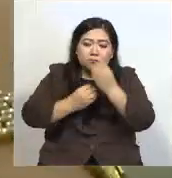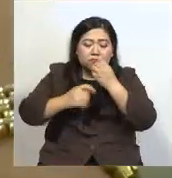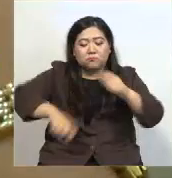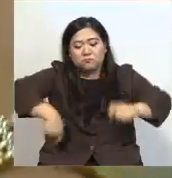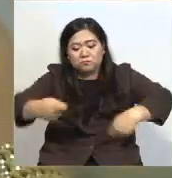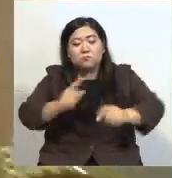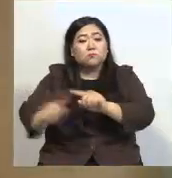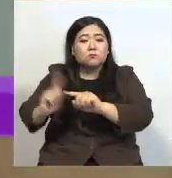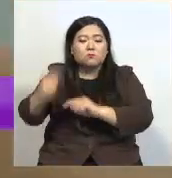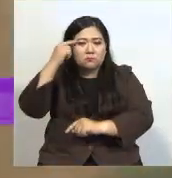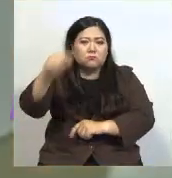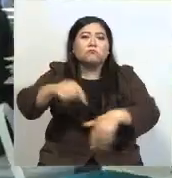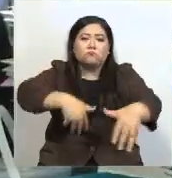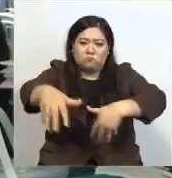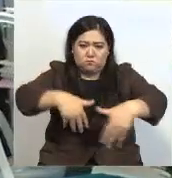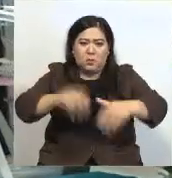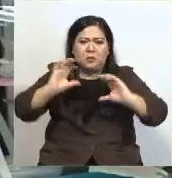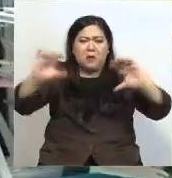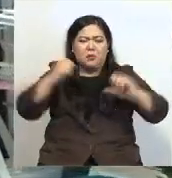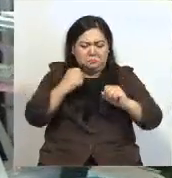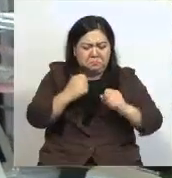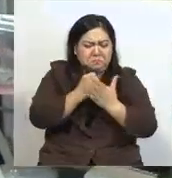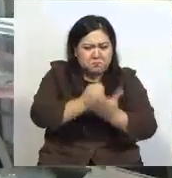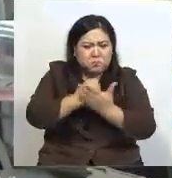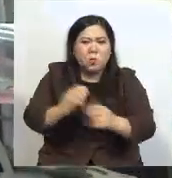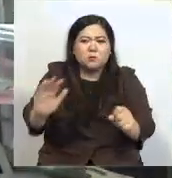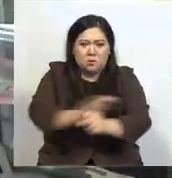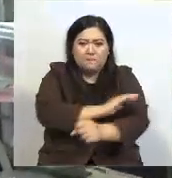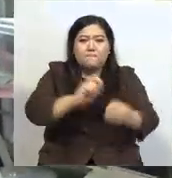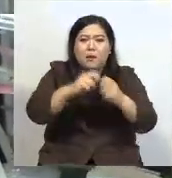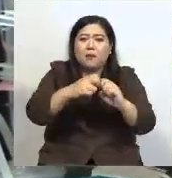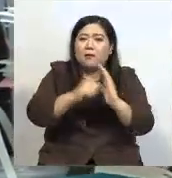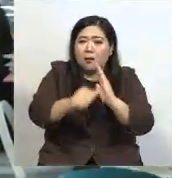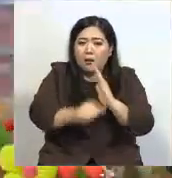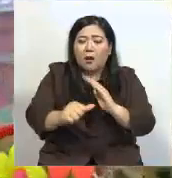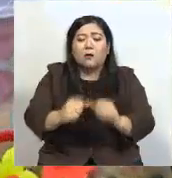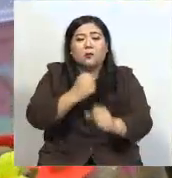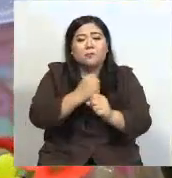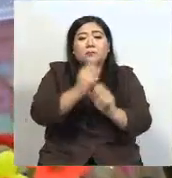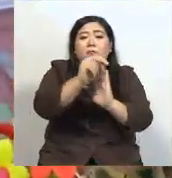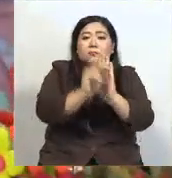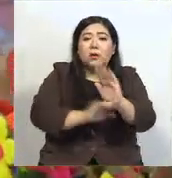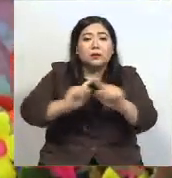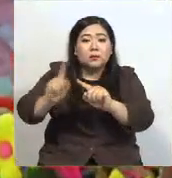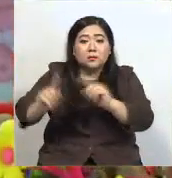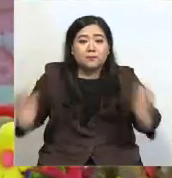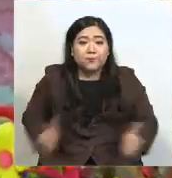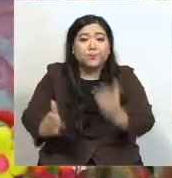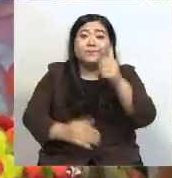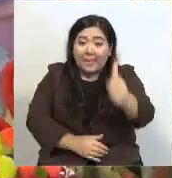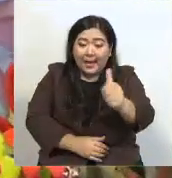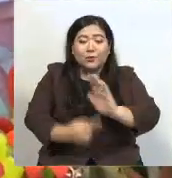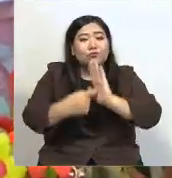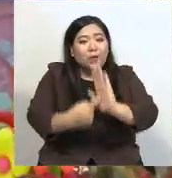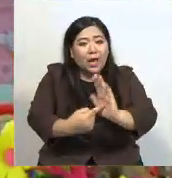นที่รัฐบาลทุ่มเทแก้ไขอย่างเต็มที่โดยพยายามเร่งรัดนโยบายต่างๆให้ขับเคลื่อนไปได้ไม่ว่าจะเป็นการ